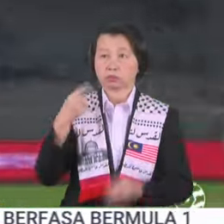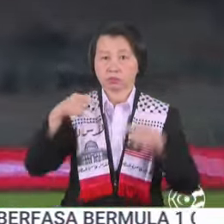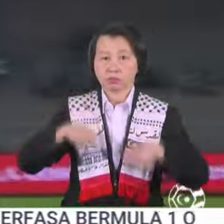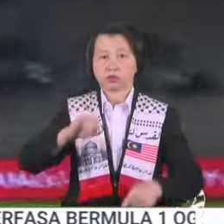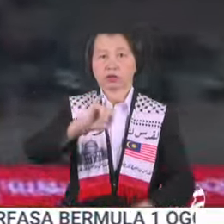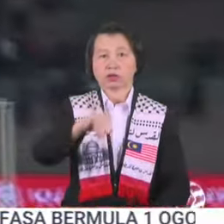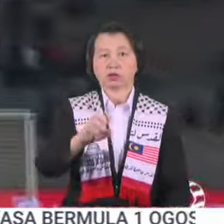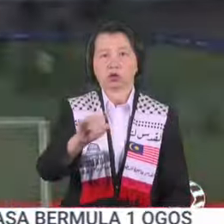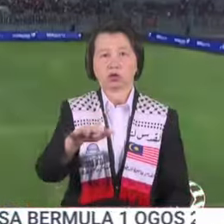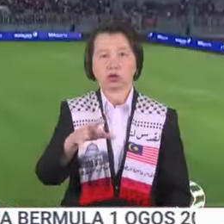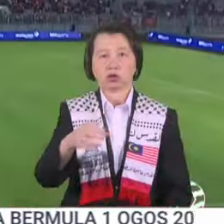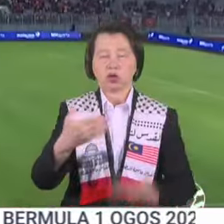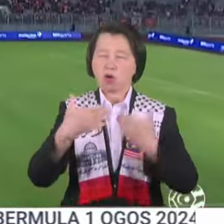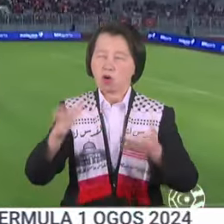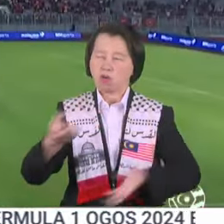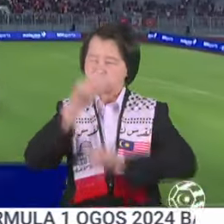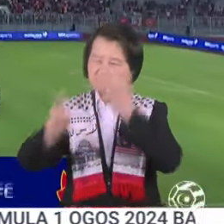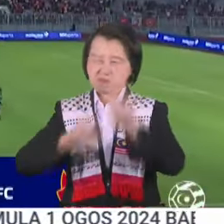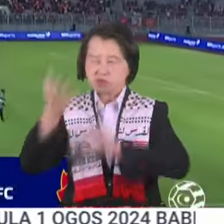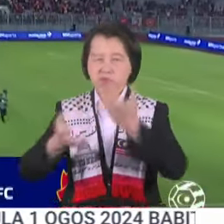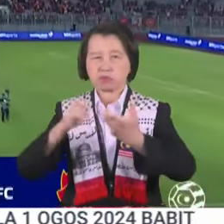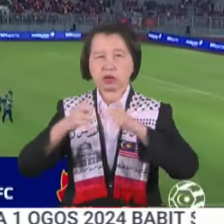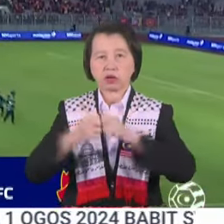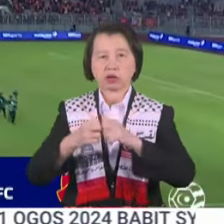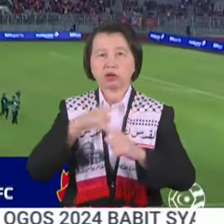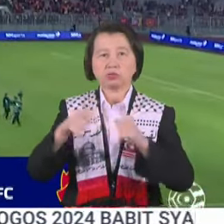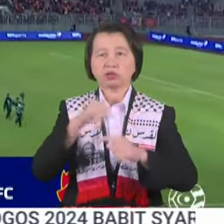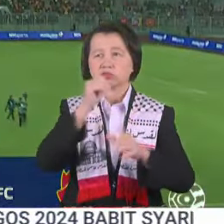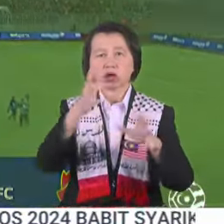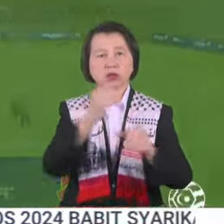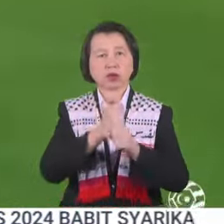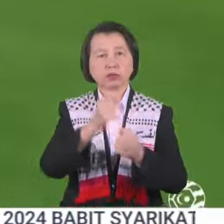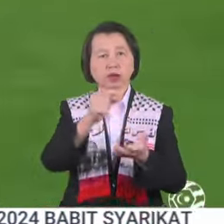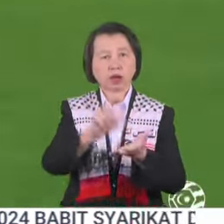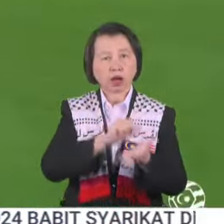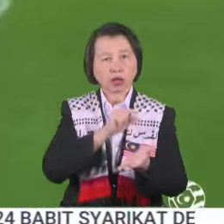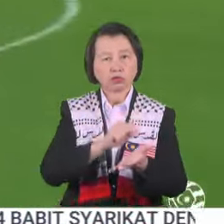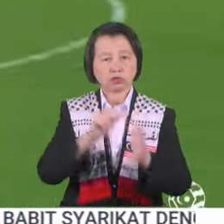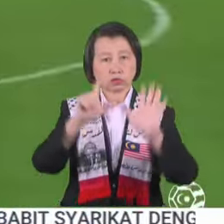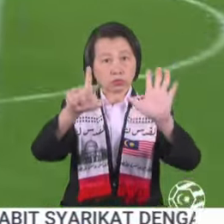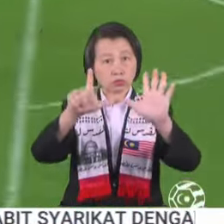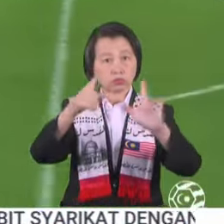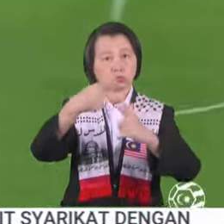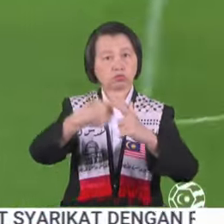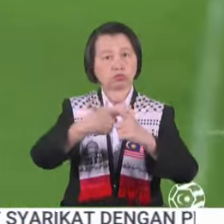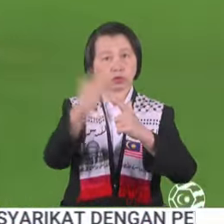Josu secara terbuka mendedahkan masalah tersebut apabila tidak mendapat gaji selama 7 bulan.